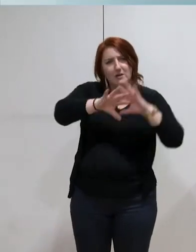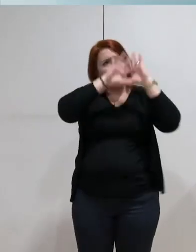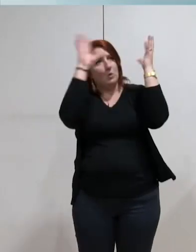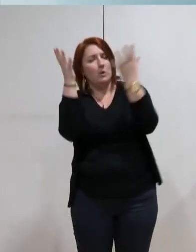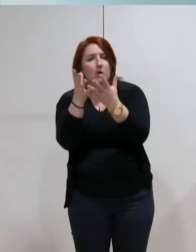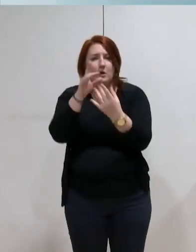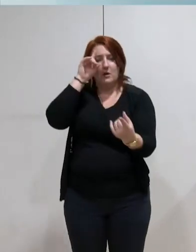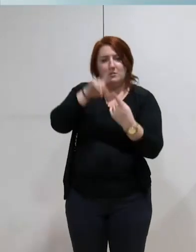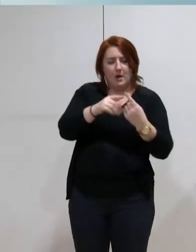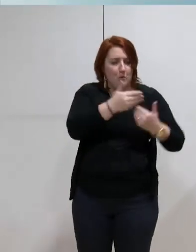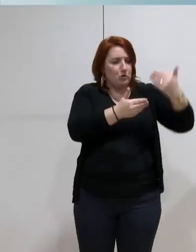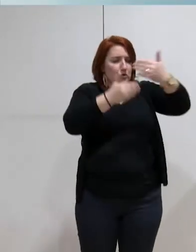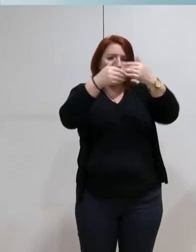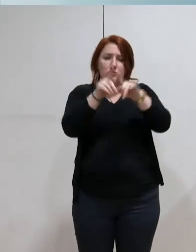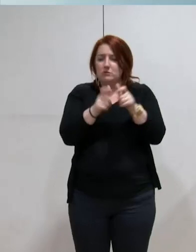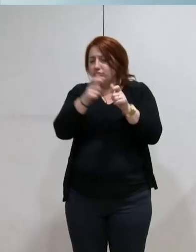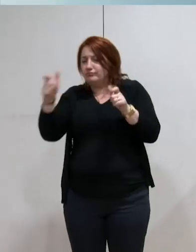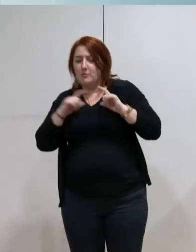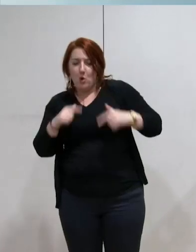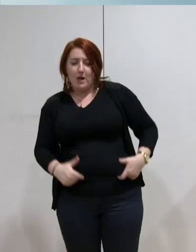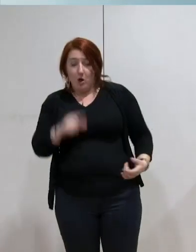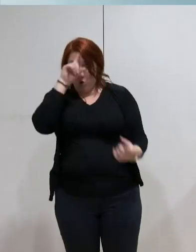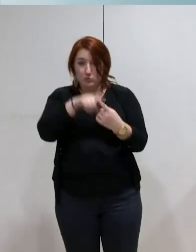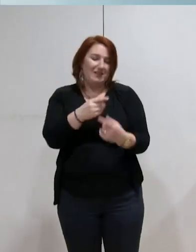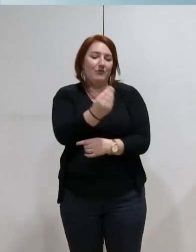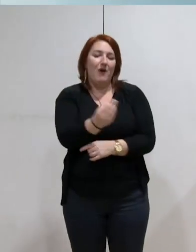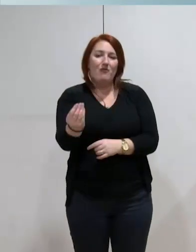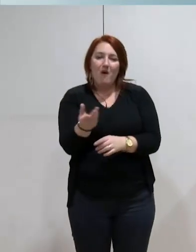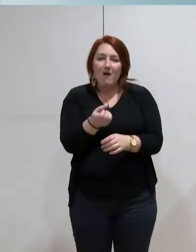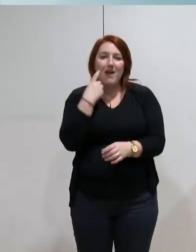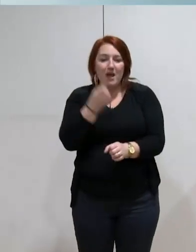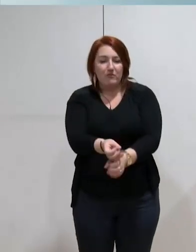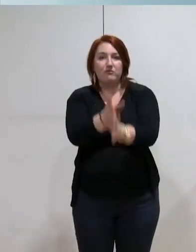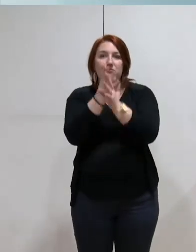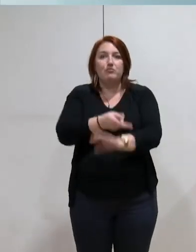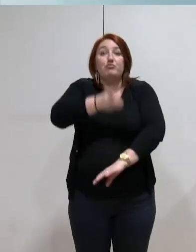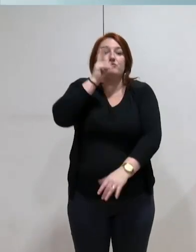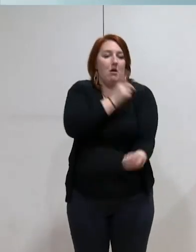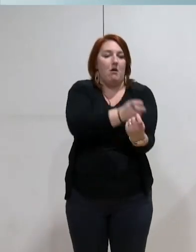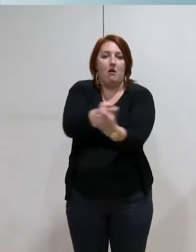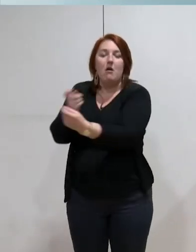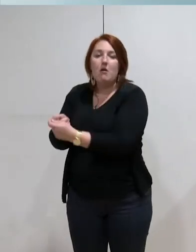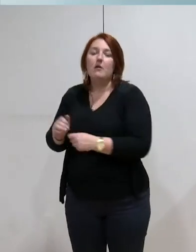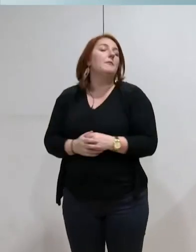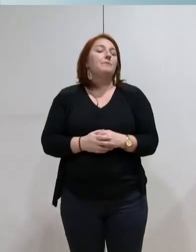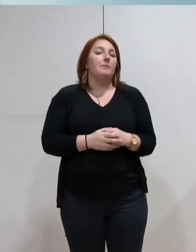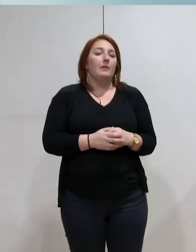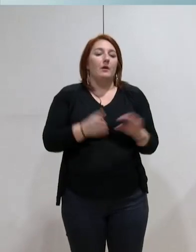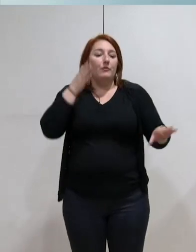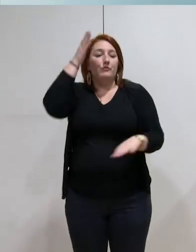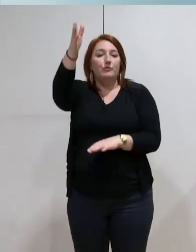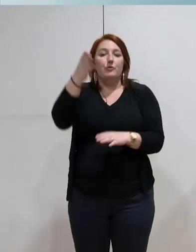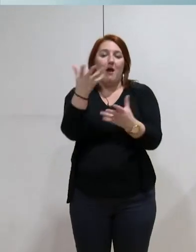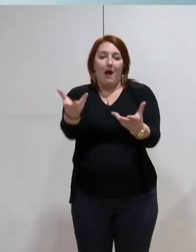d'école pour faire face à la hausse attendue du nombre d'élèves donc la connaissance des futures capacités d'accueil